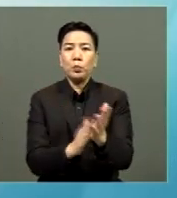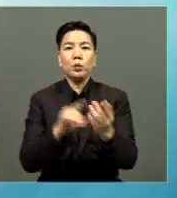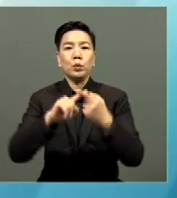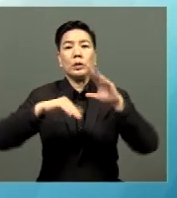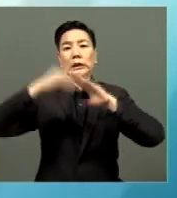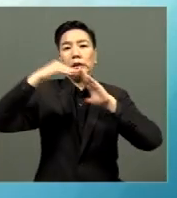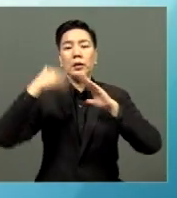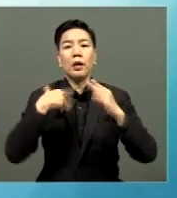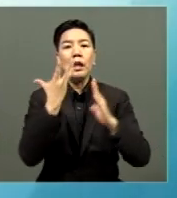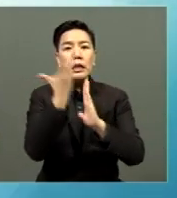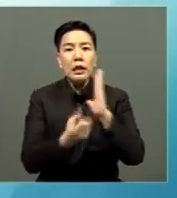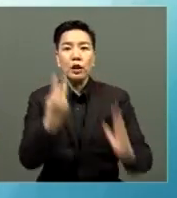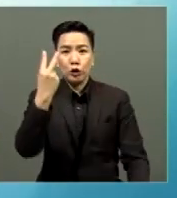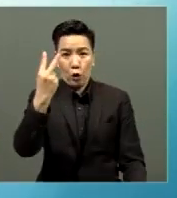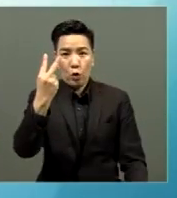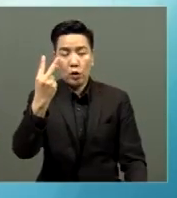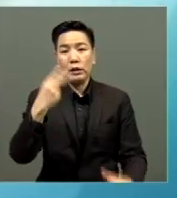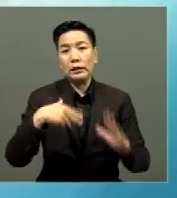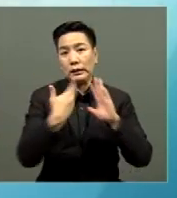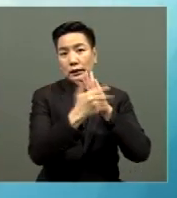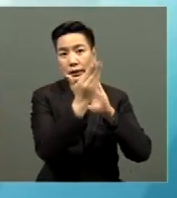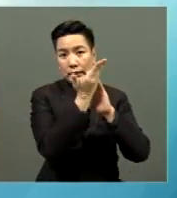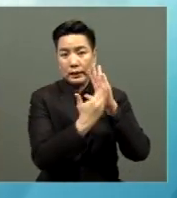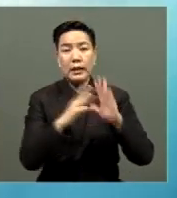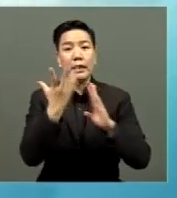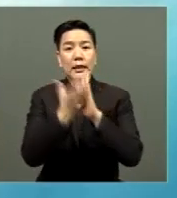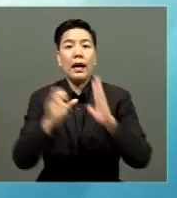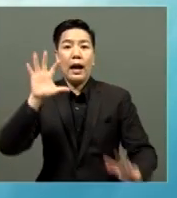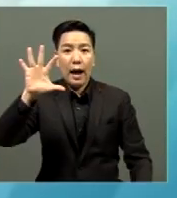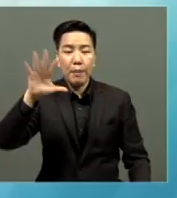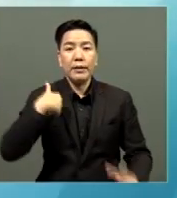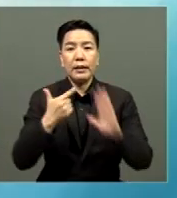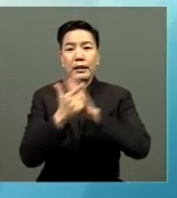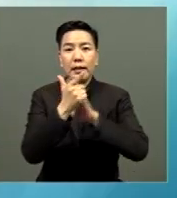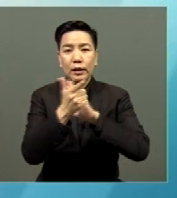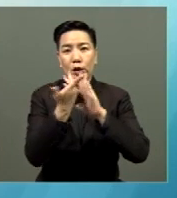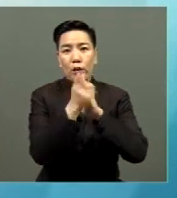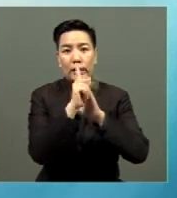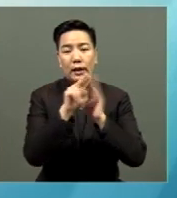จังหวัดก็อยากจะให้ลดลงไปเรื่อยๆนะครับในกลุ่มจังหวัดต่างๆนี้ต้องชมภาคเหนือนะครับเหลืออยู่2จังหวัดภาคตะวันออกเฉียงเหนือเหลืออยู่ 5